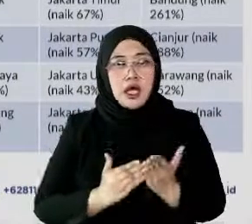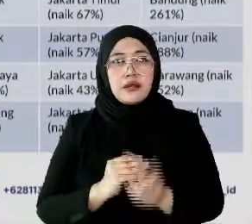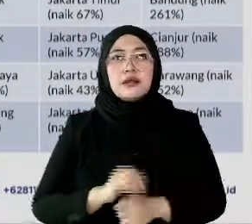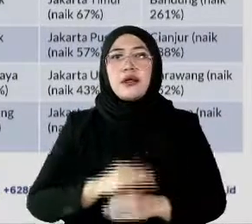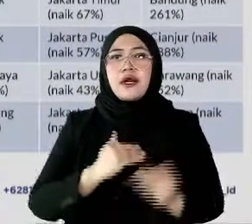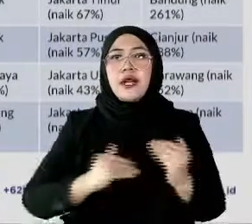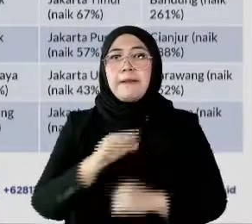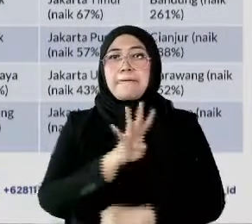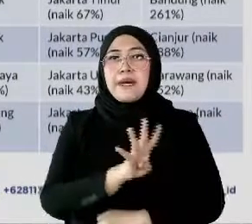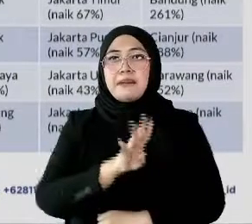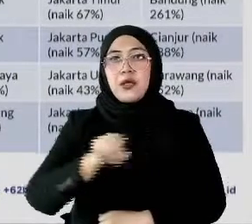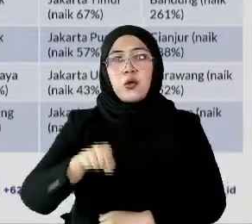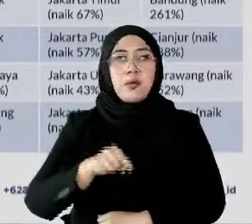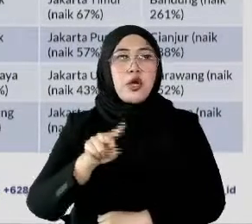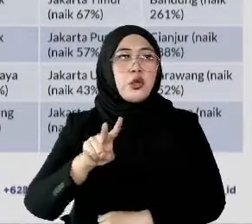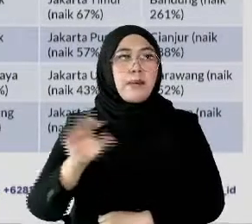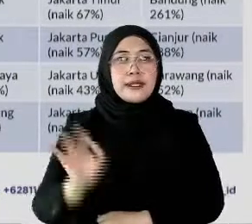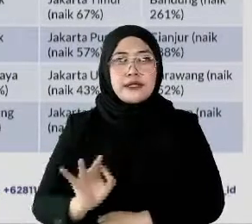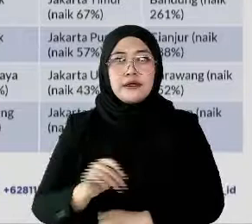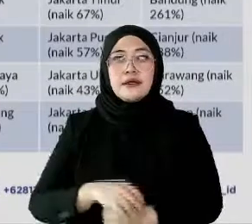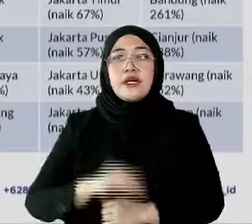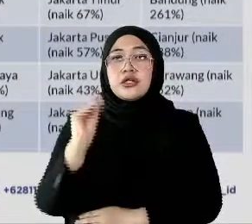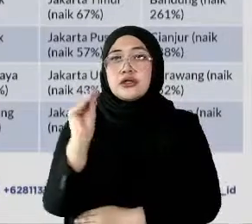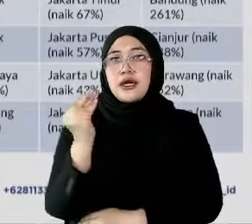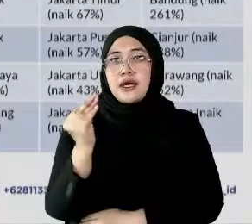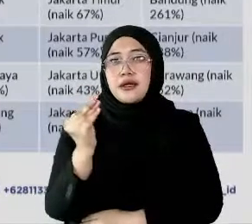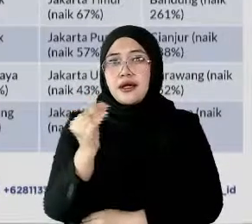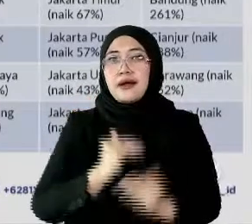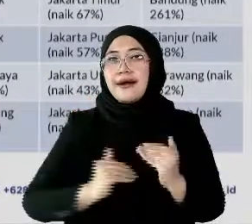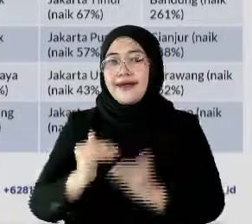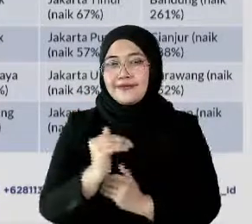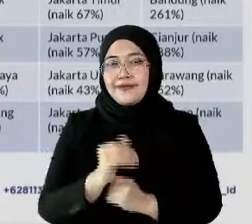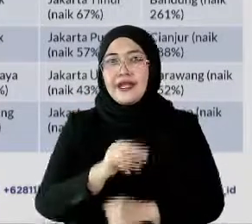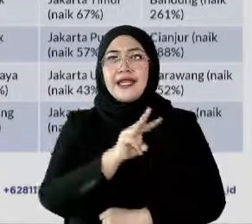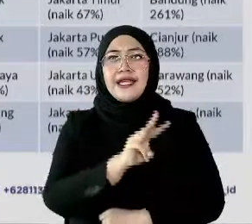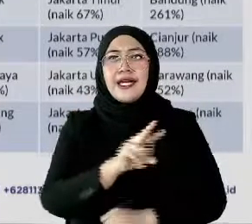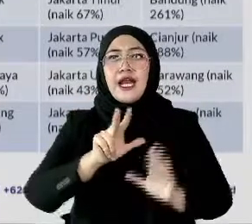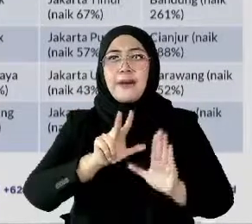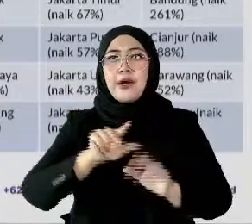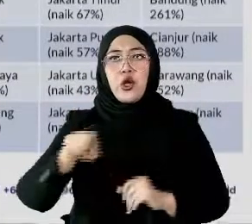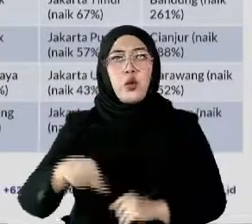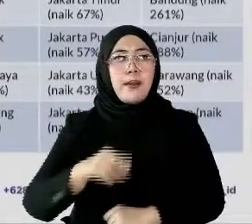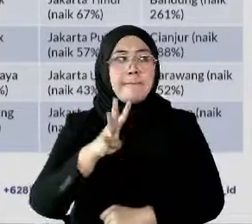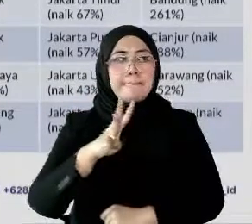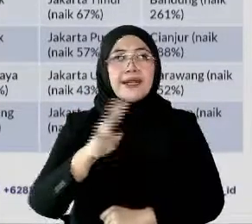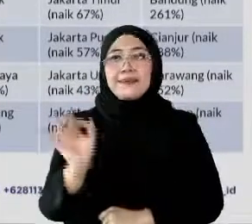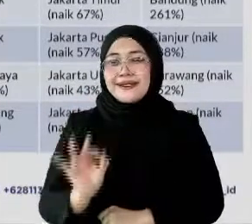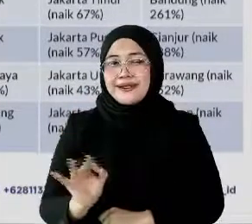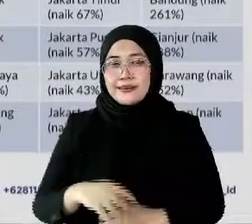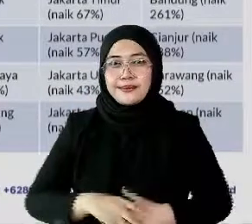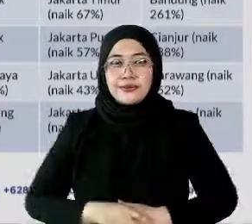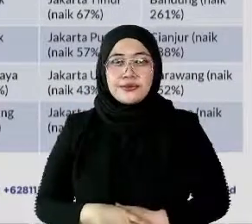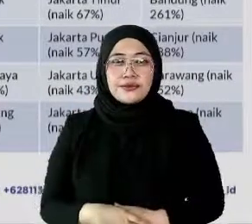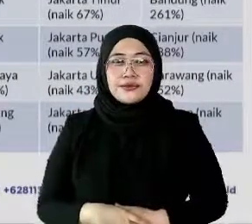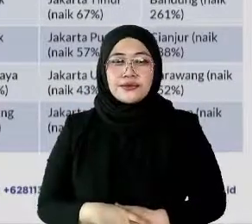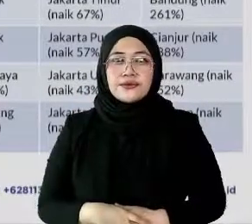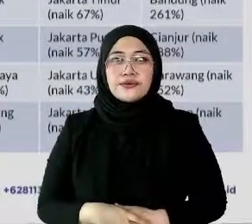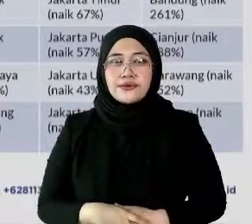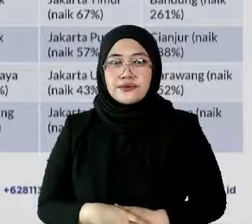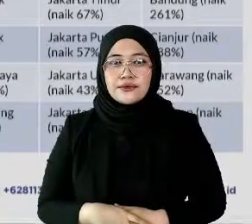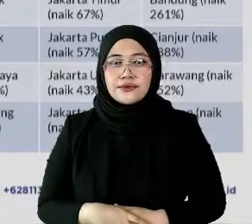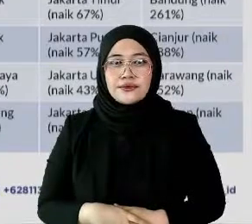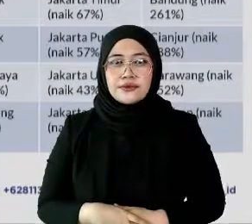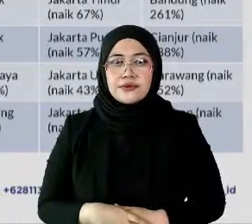44.com Aduh absen dan DKI Jakarta naik 38,4 persen dapat